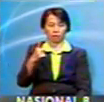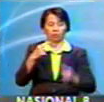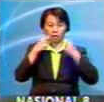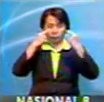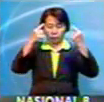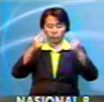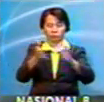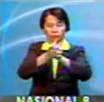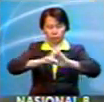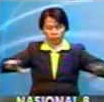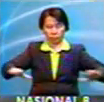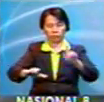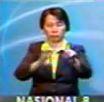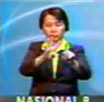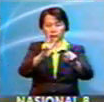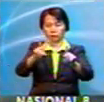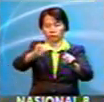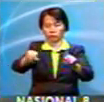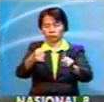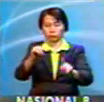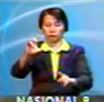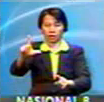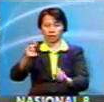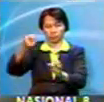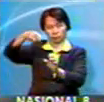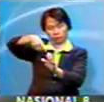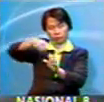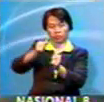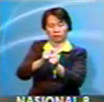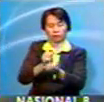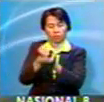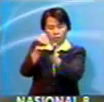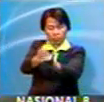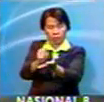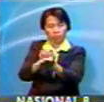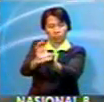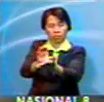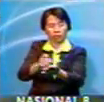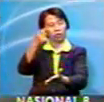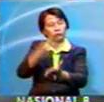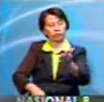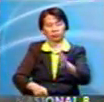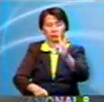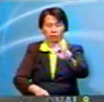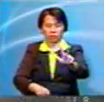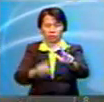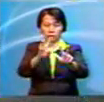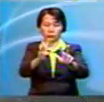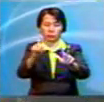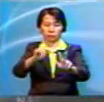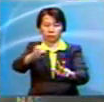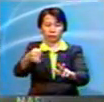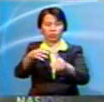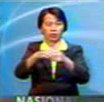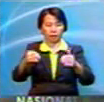berjaya menyelamatkan 142 juta liter diesel bersubsidi dengan anggaran nilai mencecah RM361